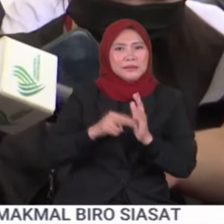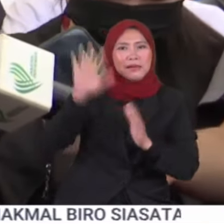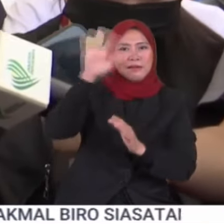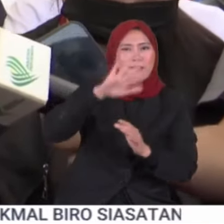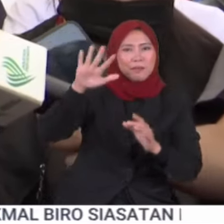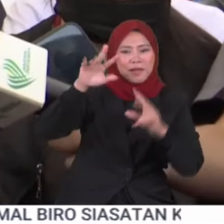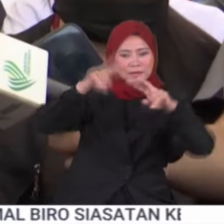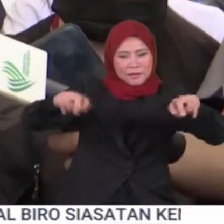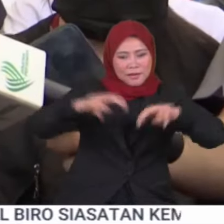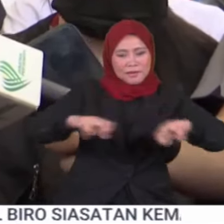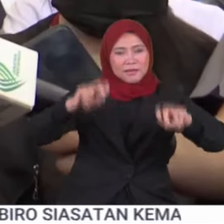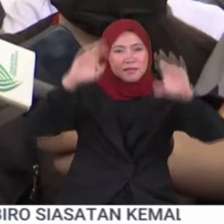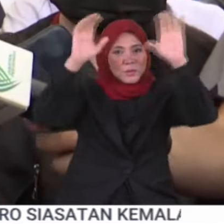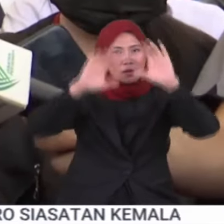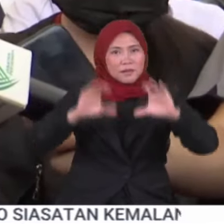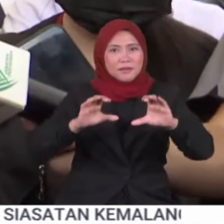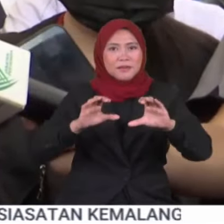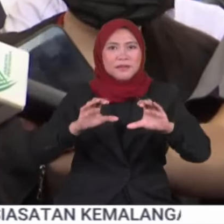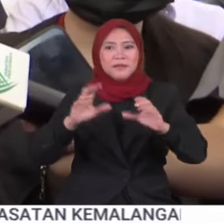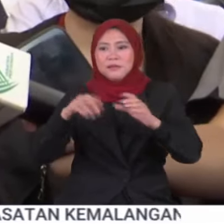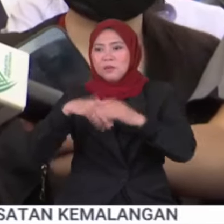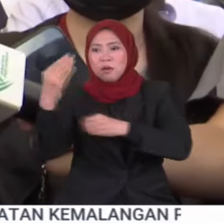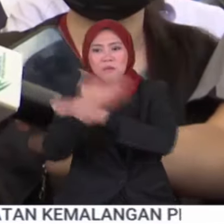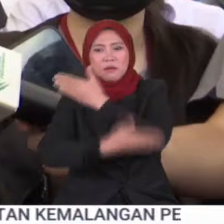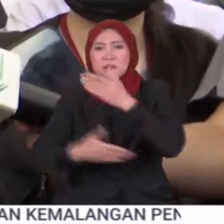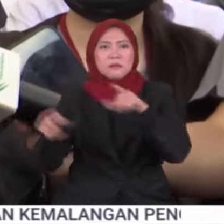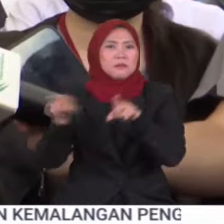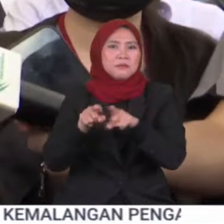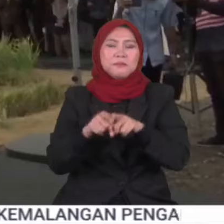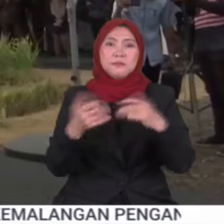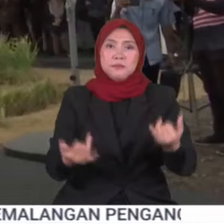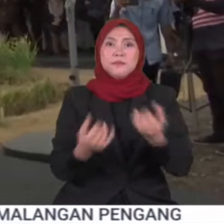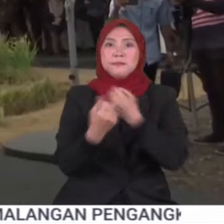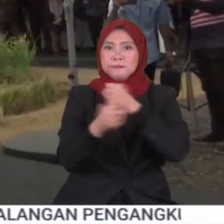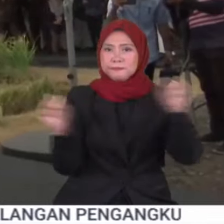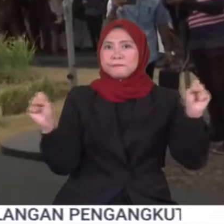ramalan-ramalan kaji cuaca kadang berlaku di mana-mana negara. Di kita kena buat persediaan.